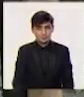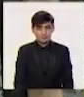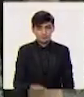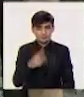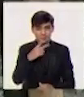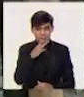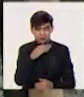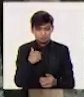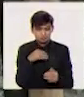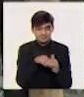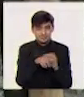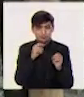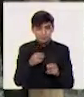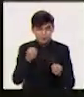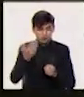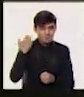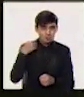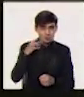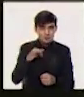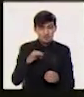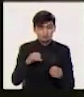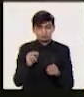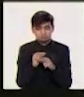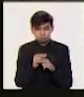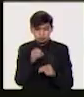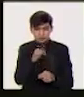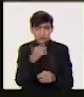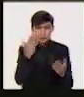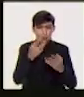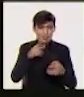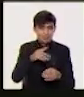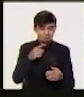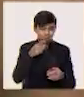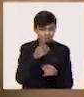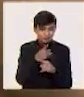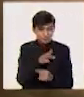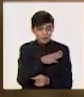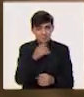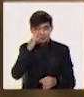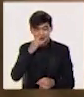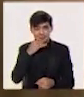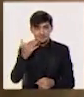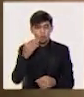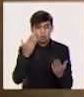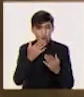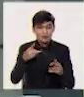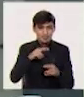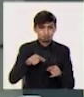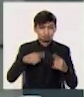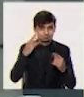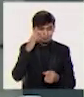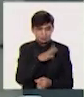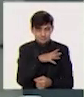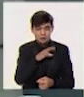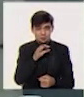20 жылдан бері көне көліктерді қайта жөндеуден өткізіп, оны фильмдерге түсіріп, қазақ киноиндустриясының дамуына атсалысып жүрген